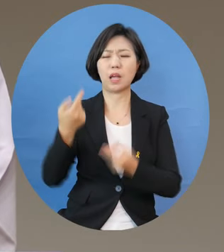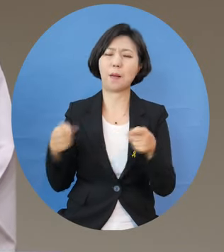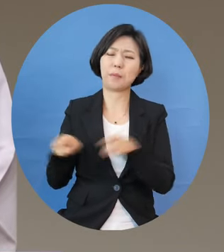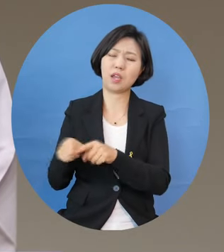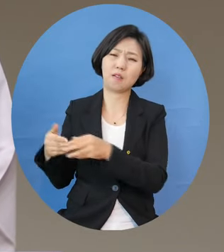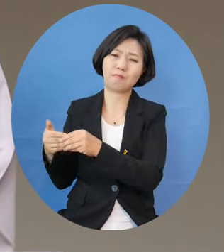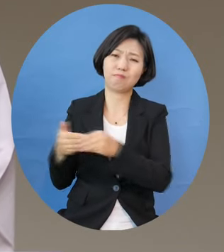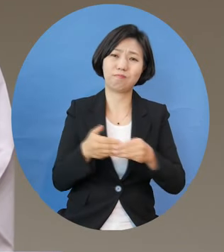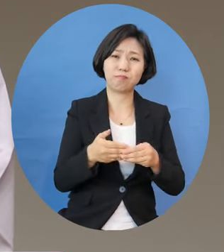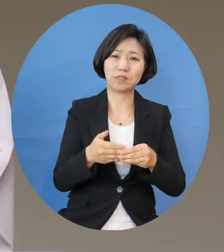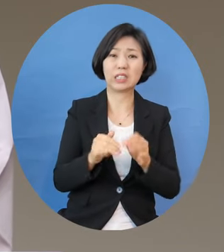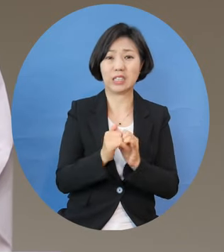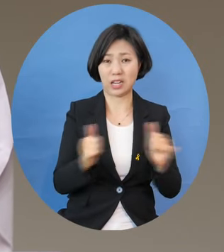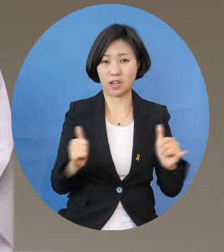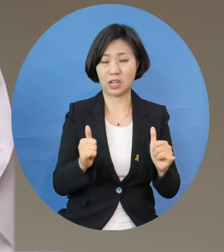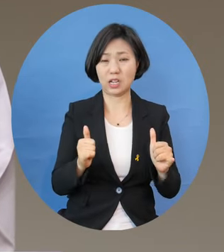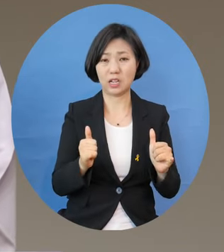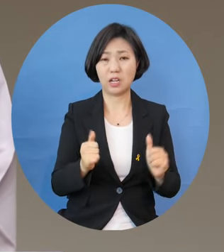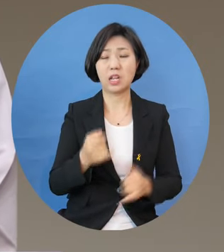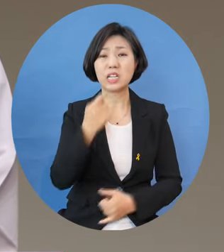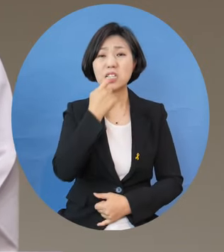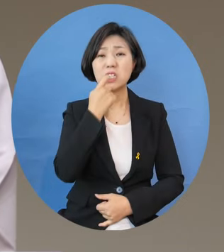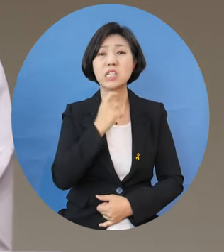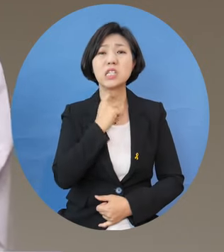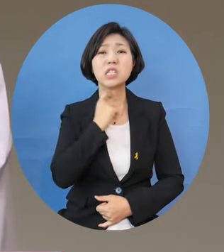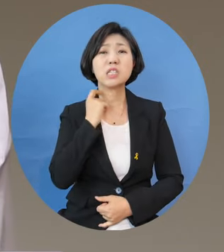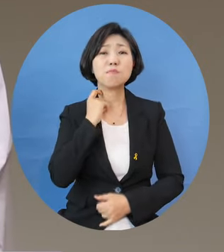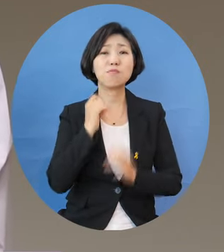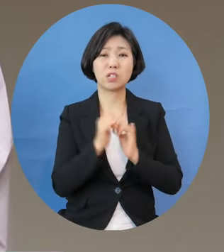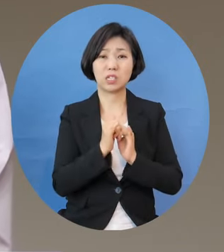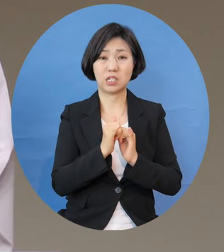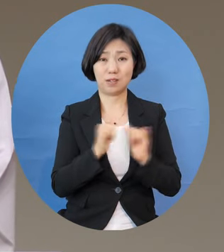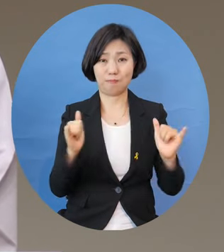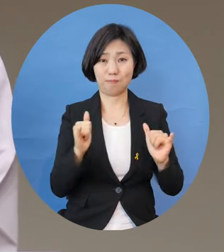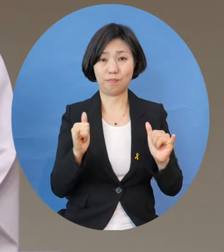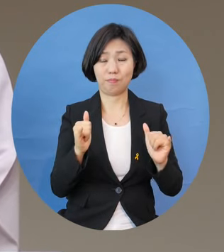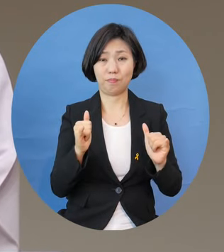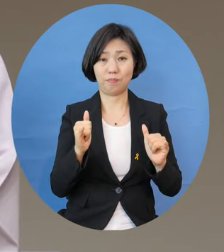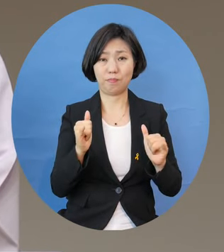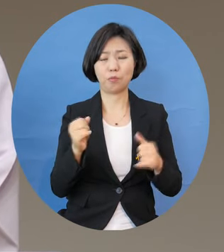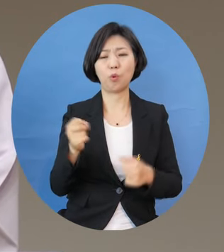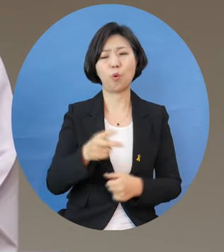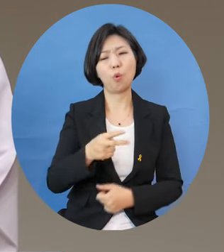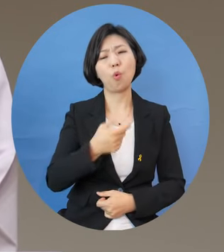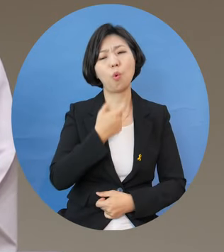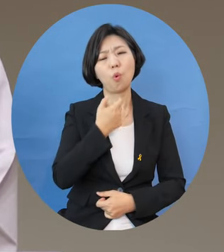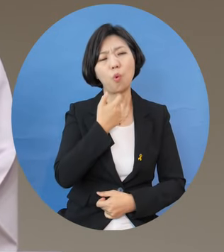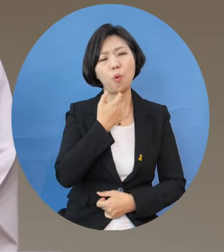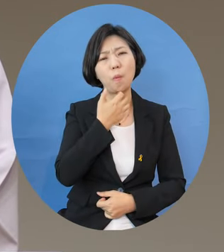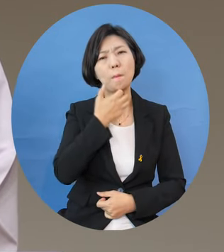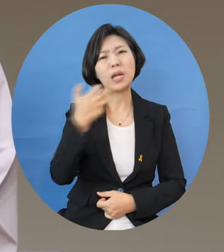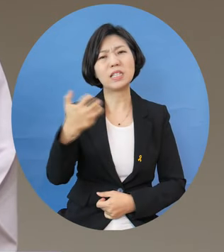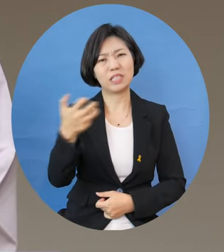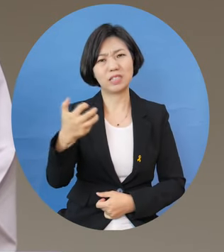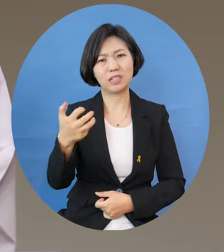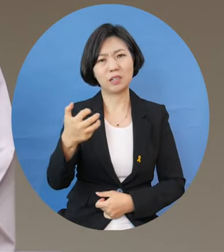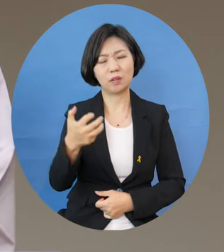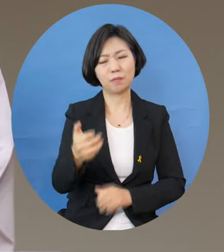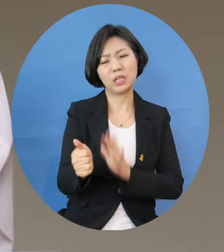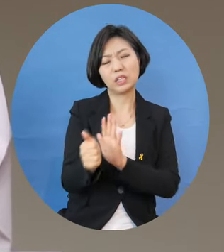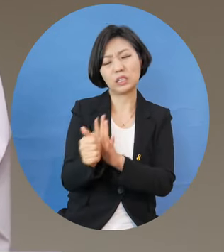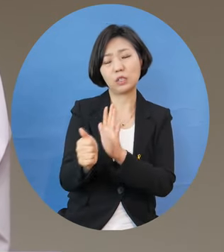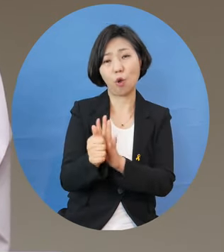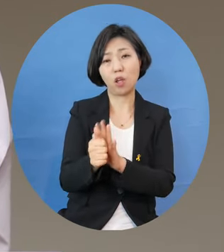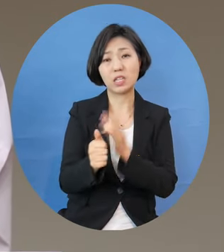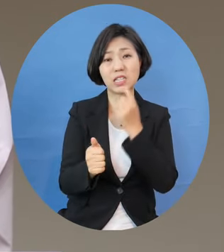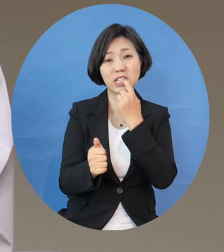있고 신부님도 한 80 정도 되는 그런 분이고 보좌 신부가 이제 한 50 정도 되는데 대부분